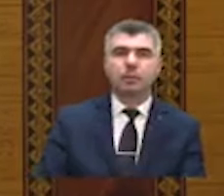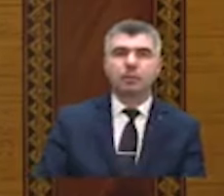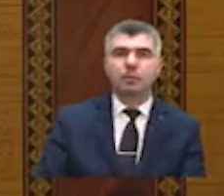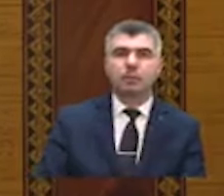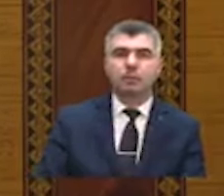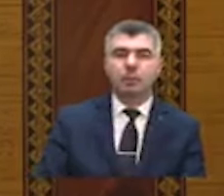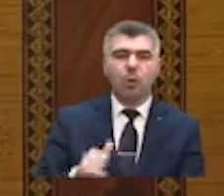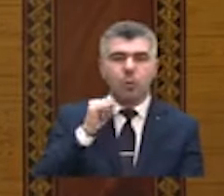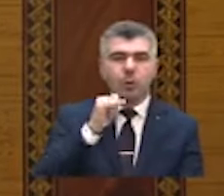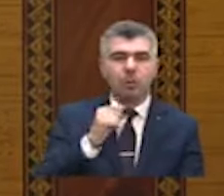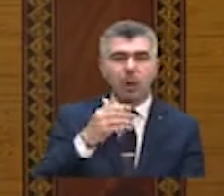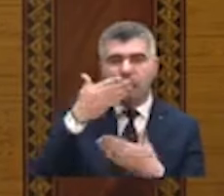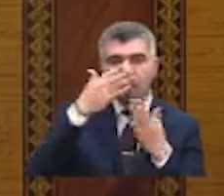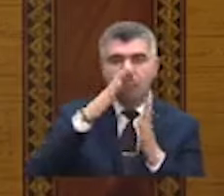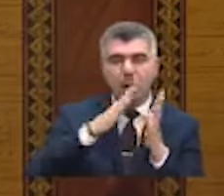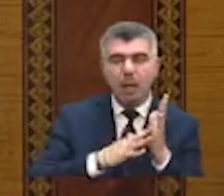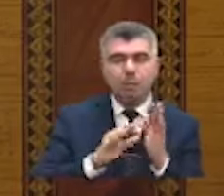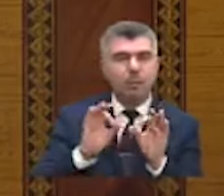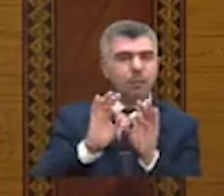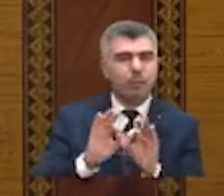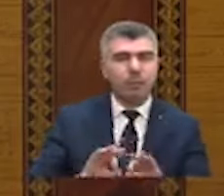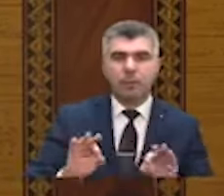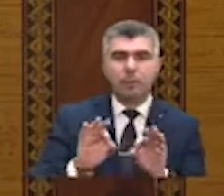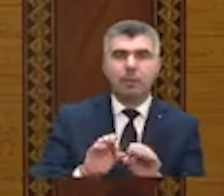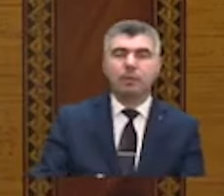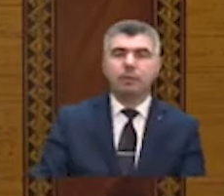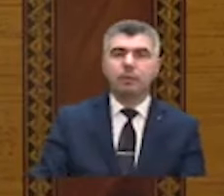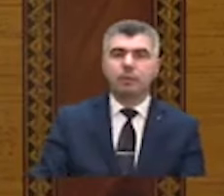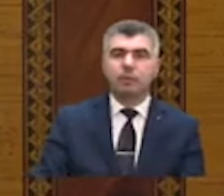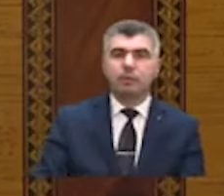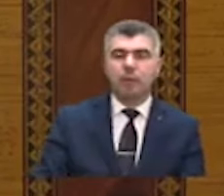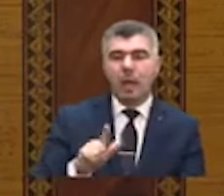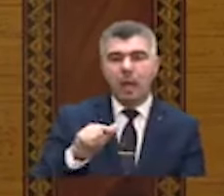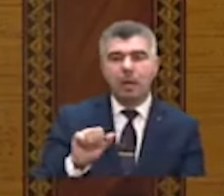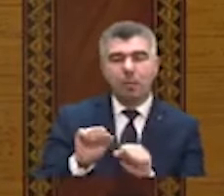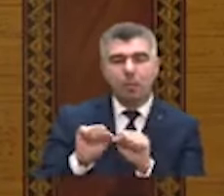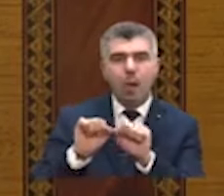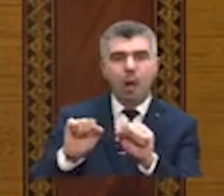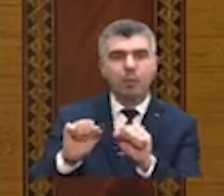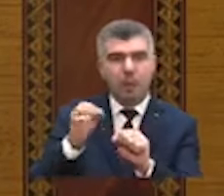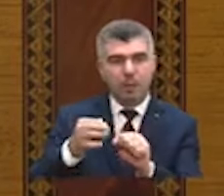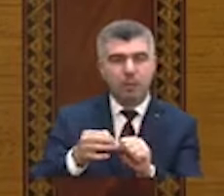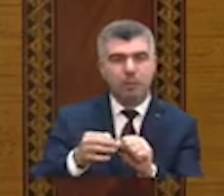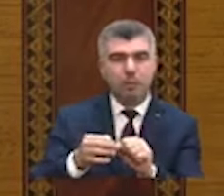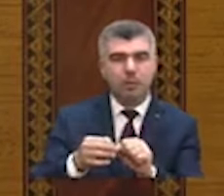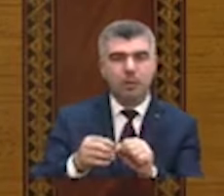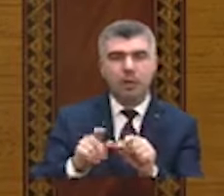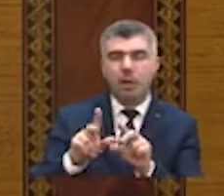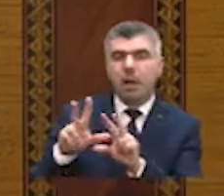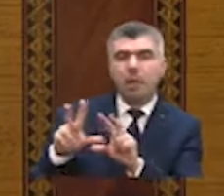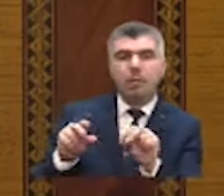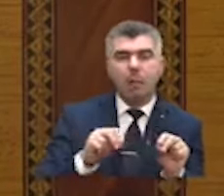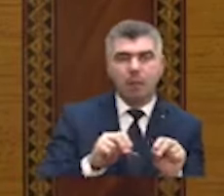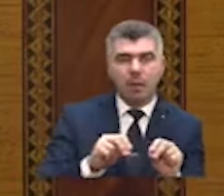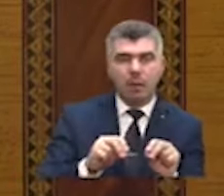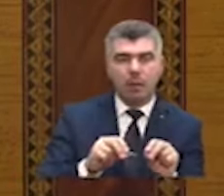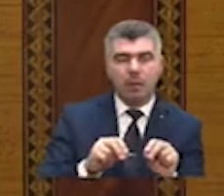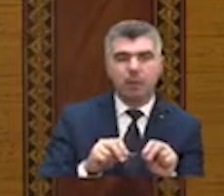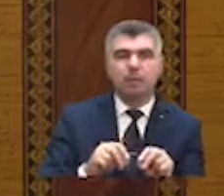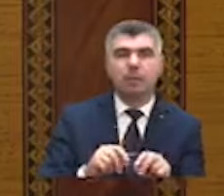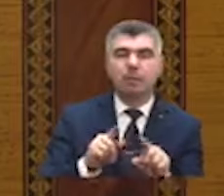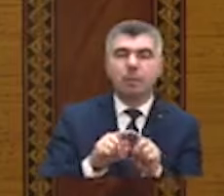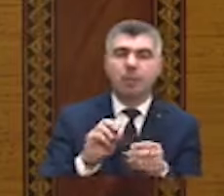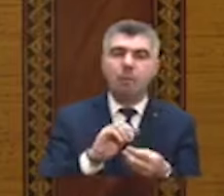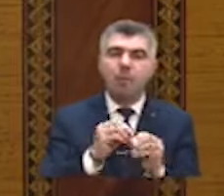ما كذبو على المغاربه كنقول هذا فيه اشكاليه ولكن هذا غادي نواجهه ما واجهنا هذاك